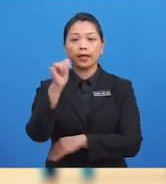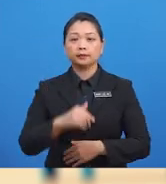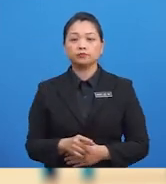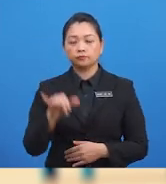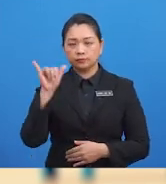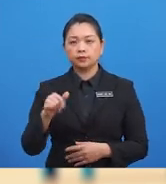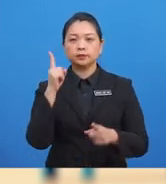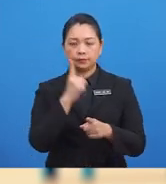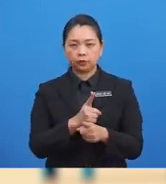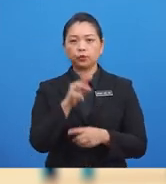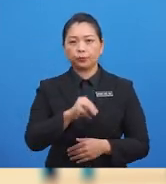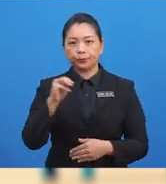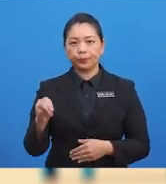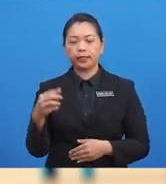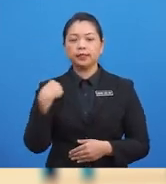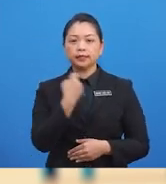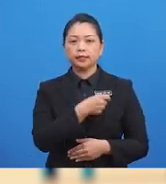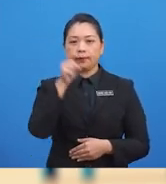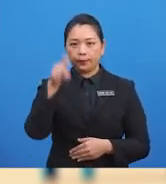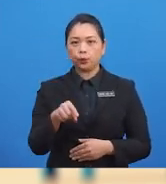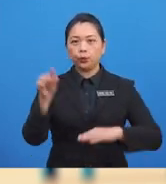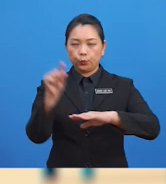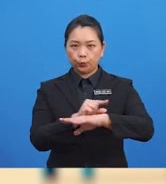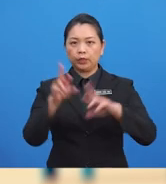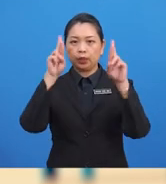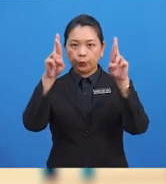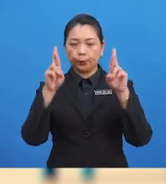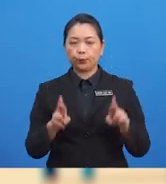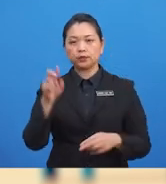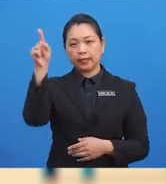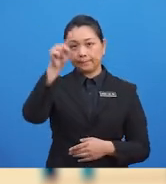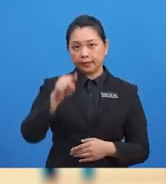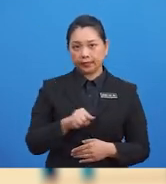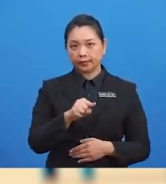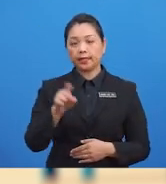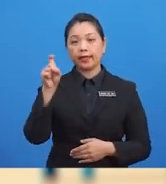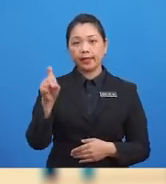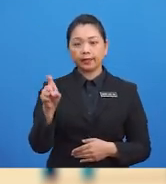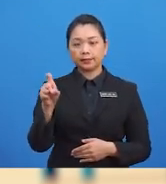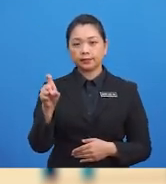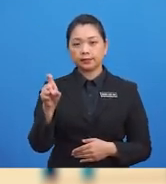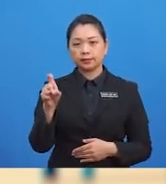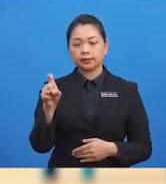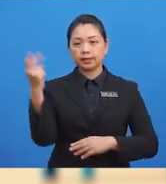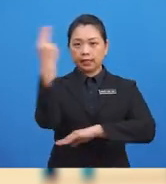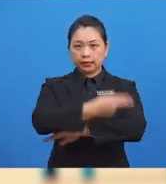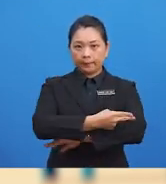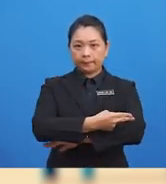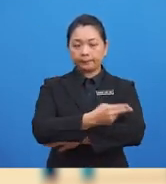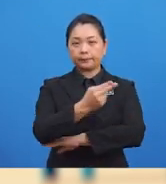Ya, betul tu murid-murid. Kita perlu menggunakan rumus kamiran X terhadap paksi